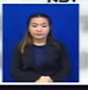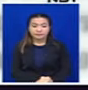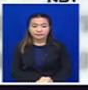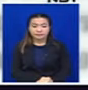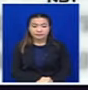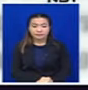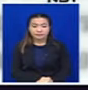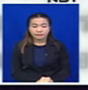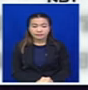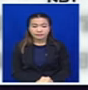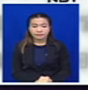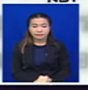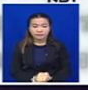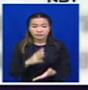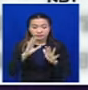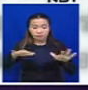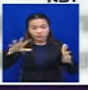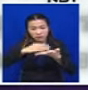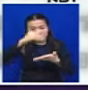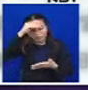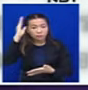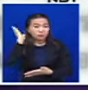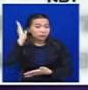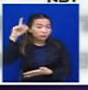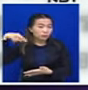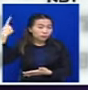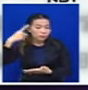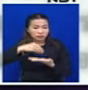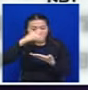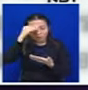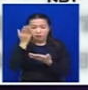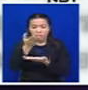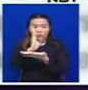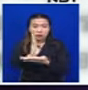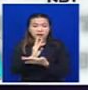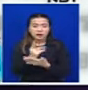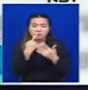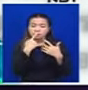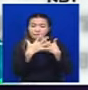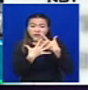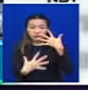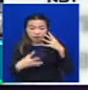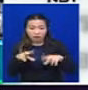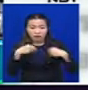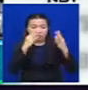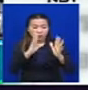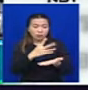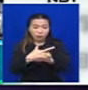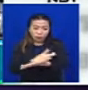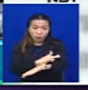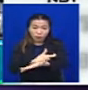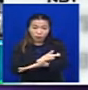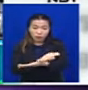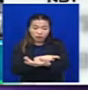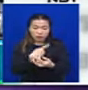ครับเด็กนักเรียนชายและหญิงชูป้ายพร้อมข้อความขอรับบริจาคโลหิตกรุ๊ป Aให้กับผู้ป่วยที่กำลังต้องการ